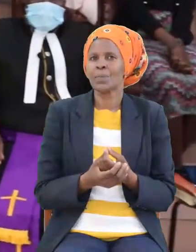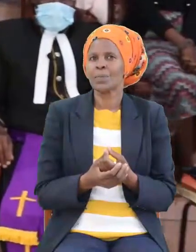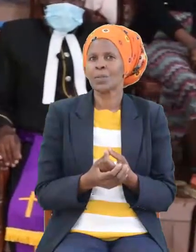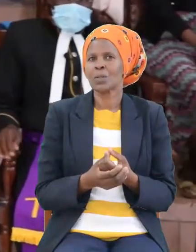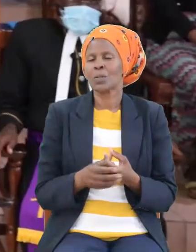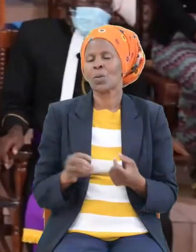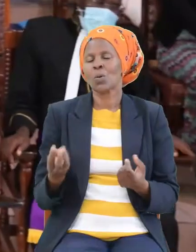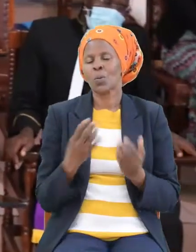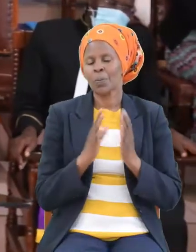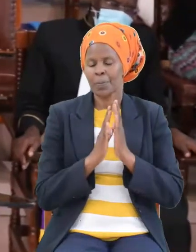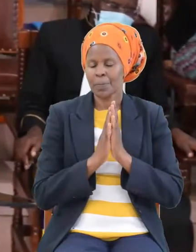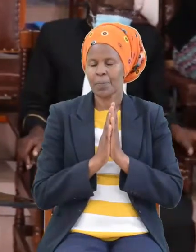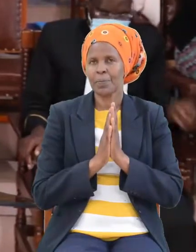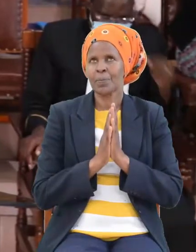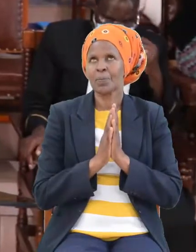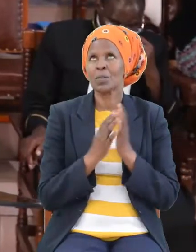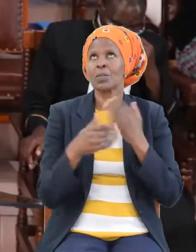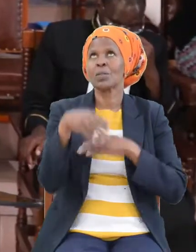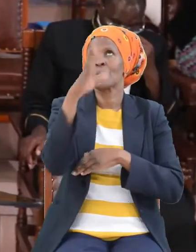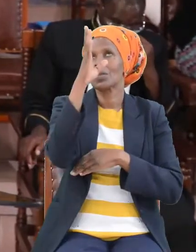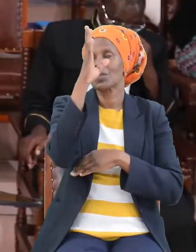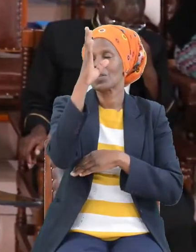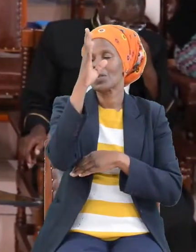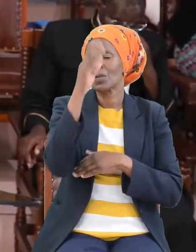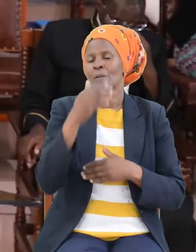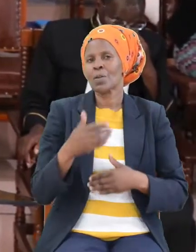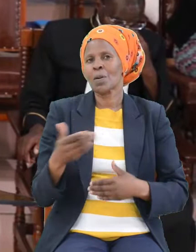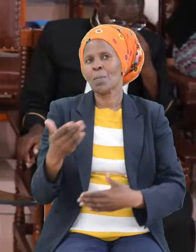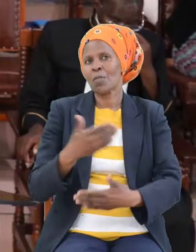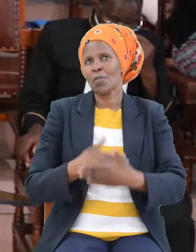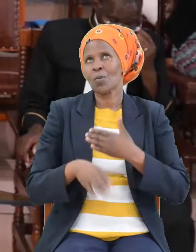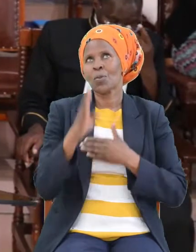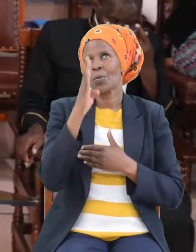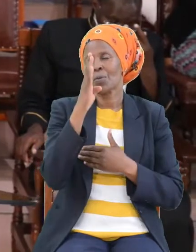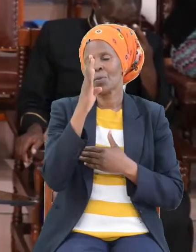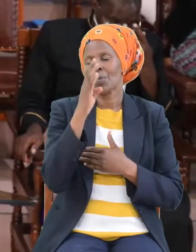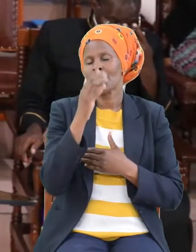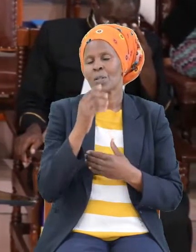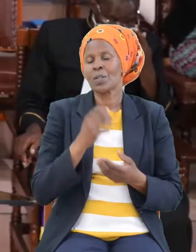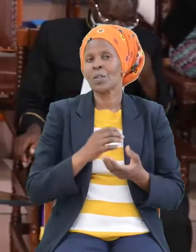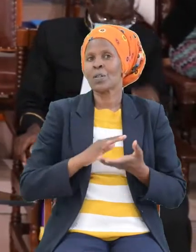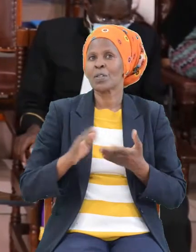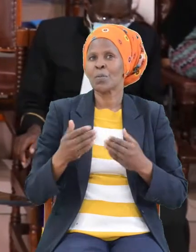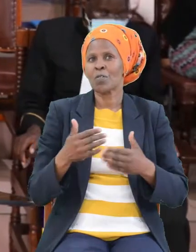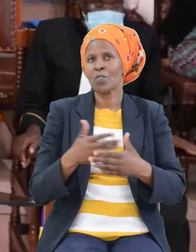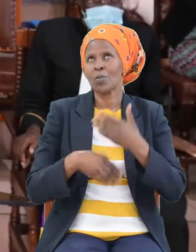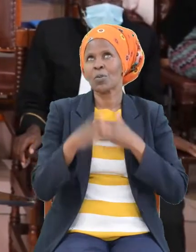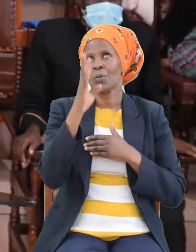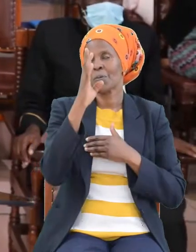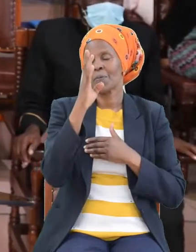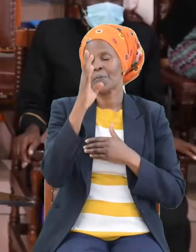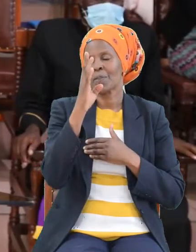Na tuombe. Baba mwenyezi, tuanja mbele zako, tukiangama dhambi zetu mbele zako